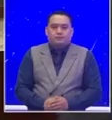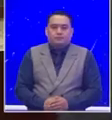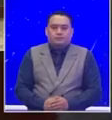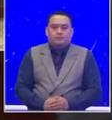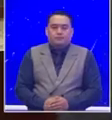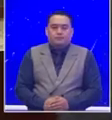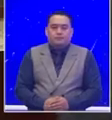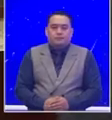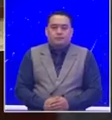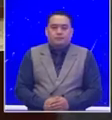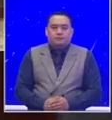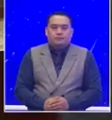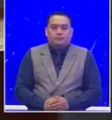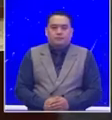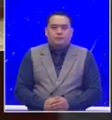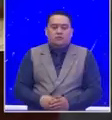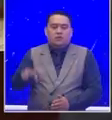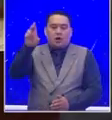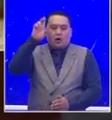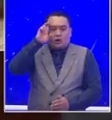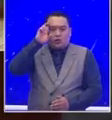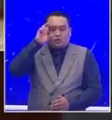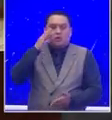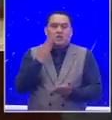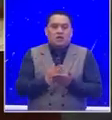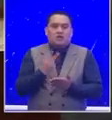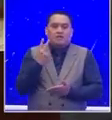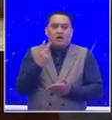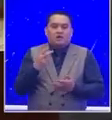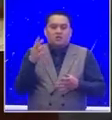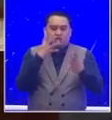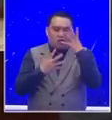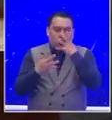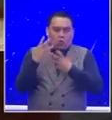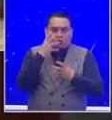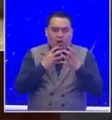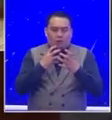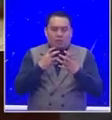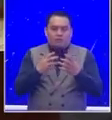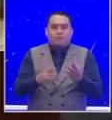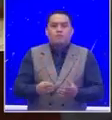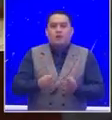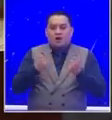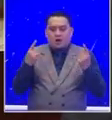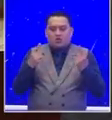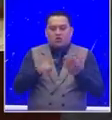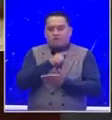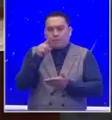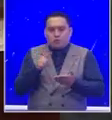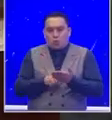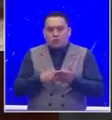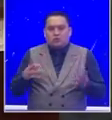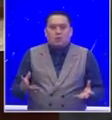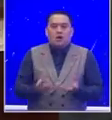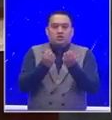Перед каждой страной стоит дилемма. Два серьезных таких глобальных вопроса –